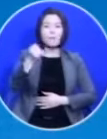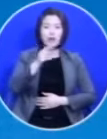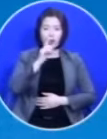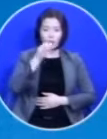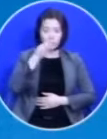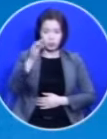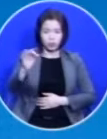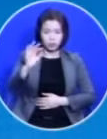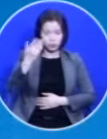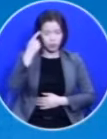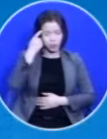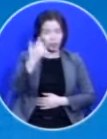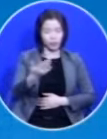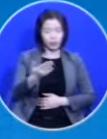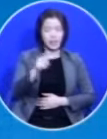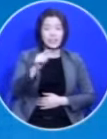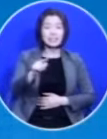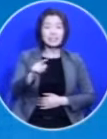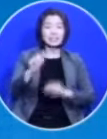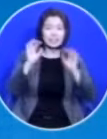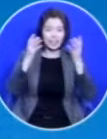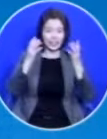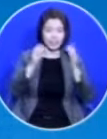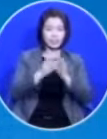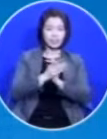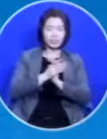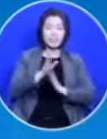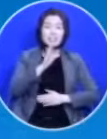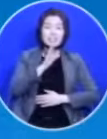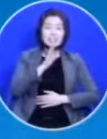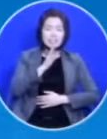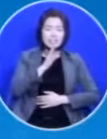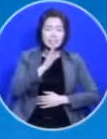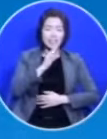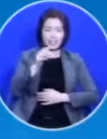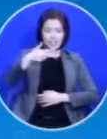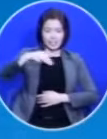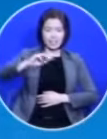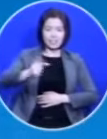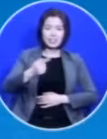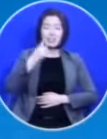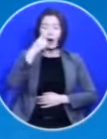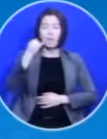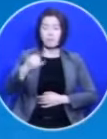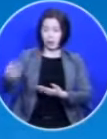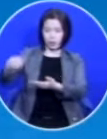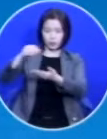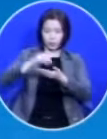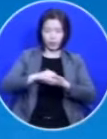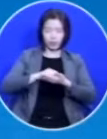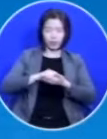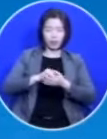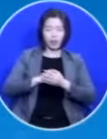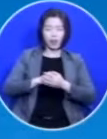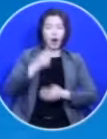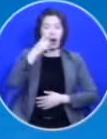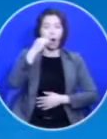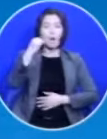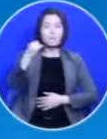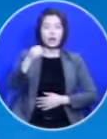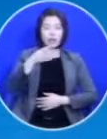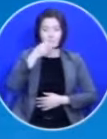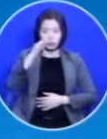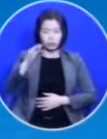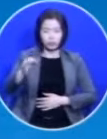돼요 그래서 그 아이를 진짜 친 엄마로 입양을 합니다 그냥 엄마라고 부르는 정도가 아니고 내가